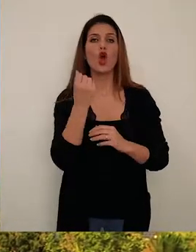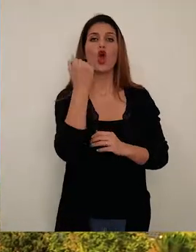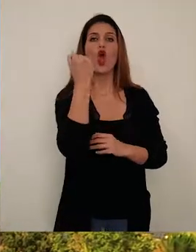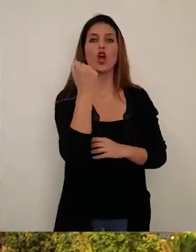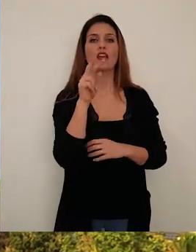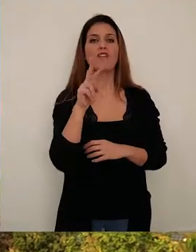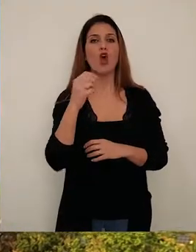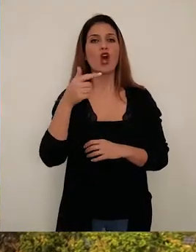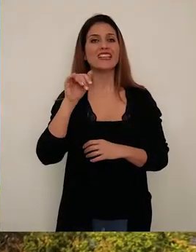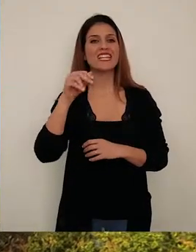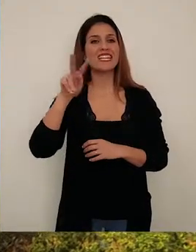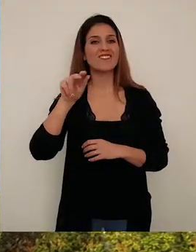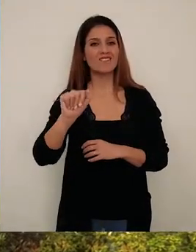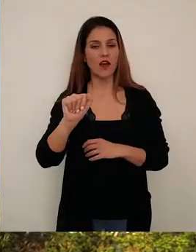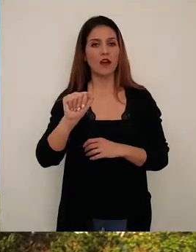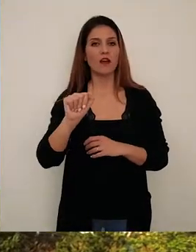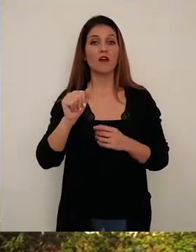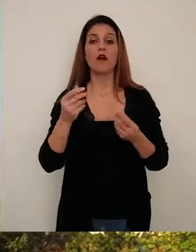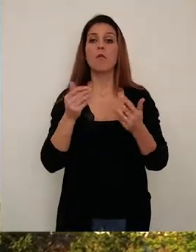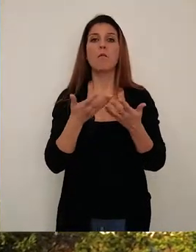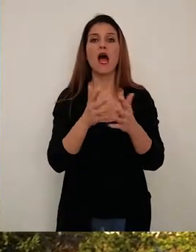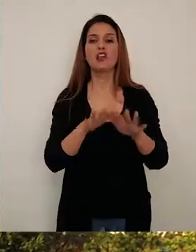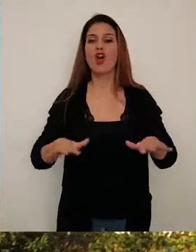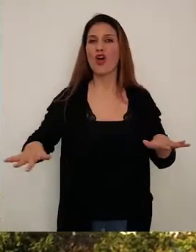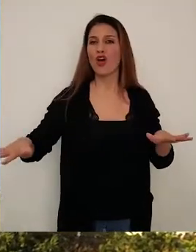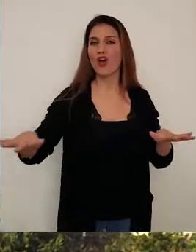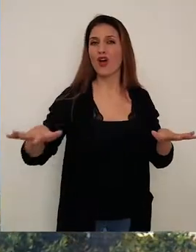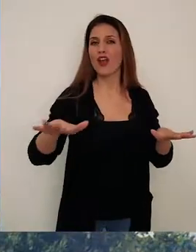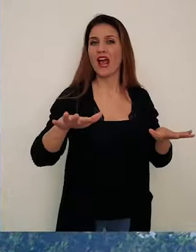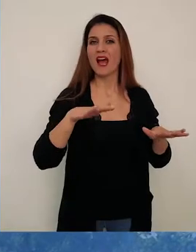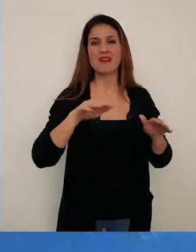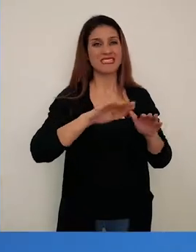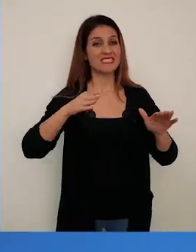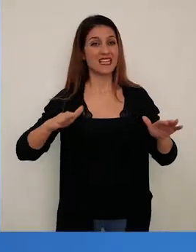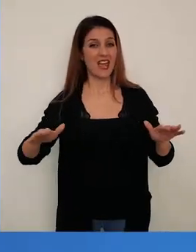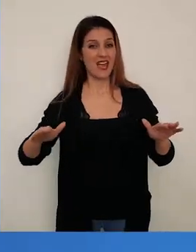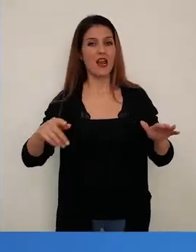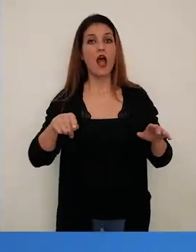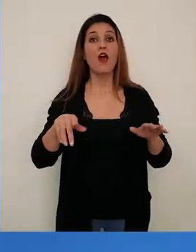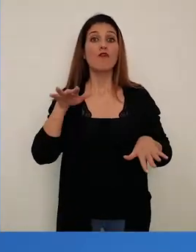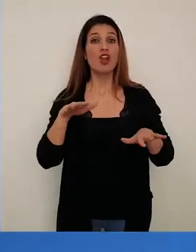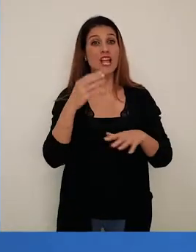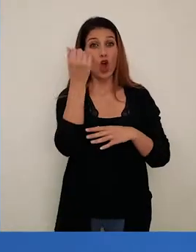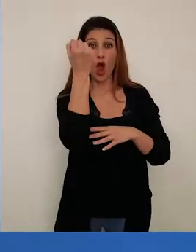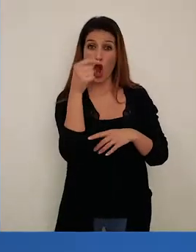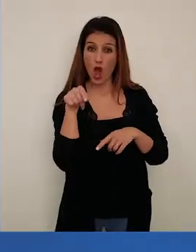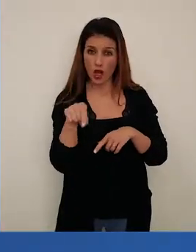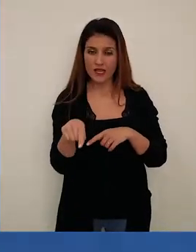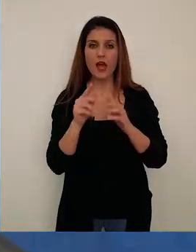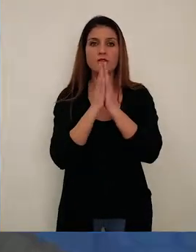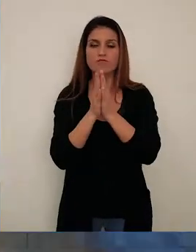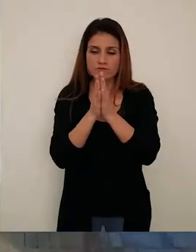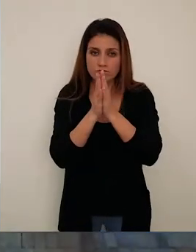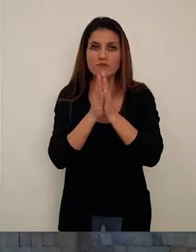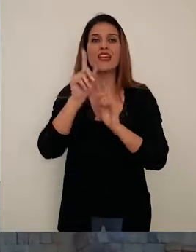Si può ammirare inoltre la colonna votiva, con uno splendido panorama della serra, che rappresenta la ricostruzione di un probabile luogo